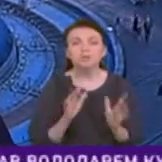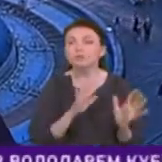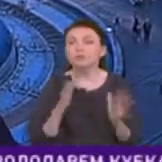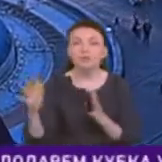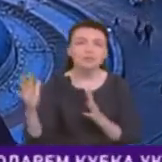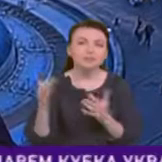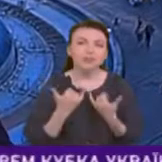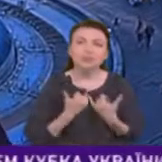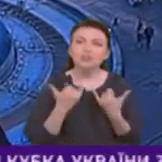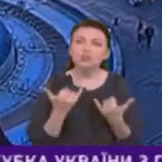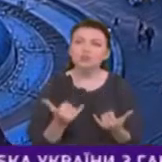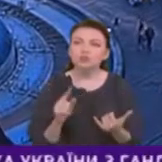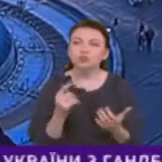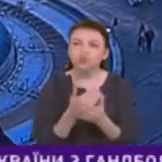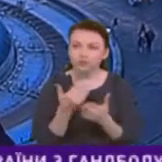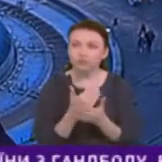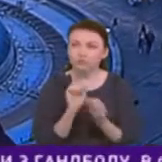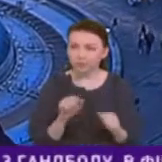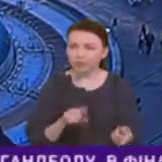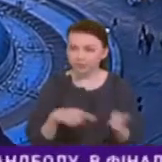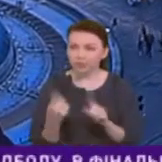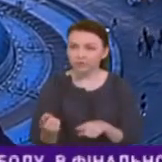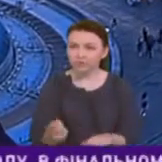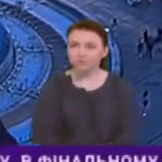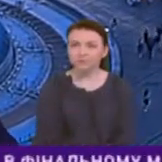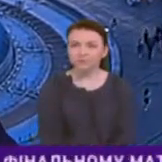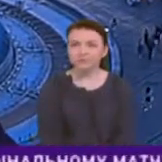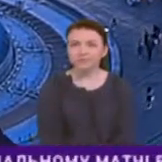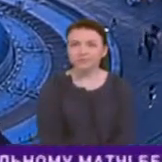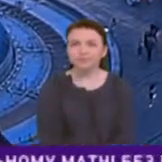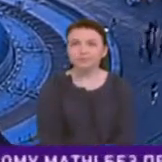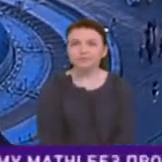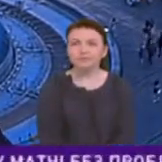відбувається. Шановні, що в нас з новинами? Ми вже можемо переходити потихеньку? А?